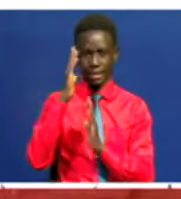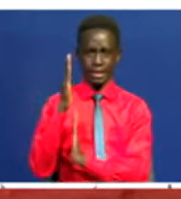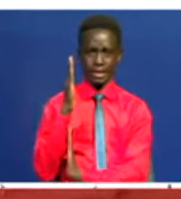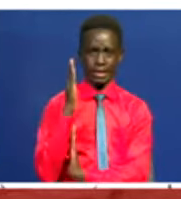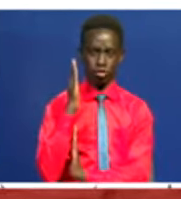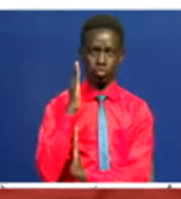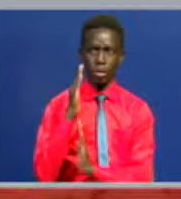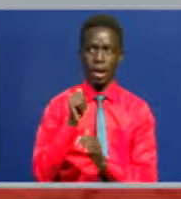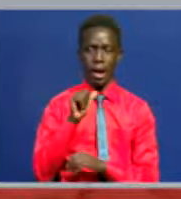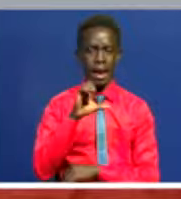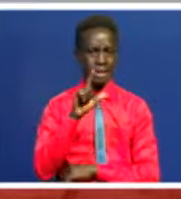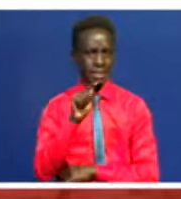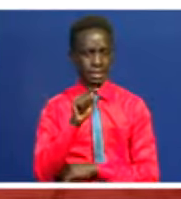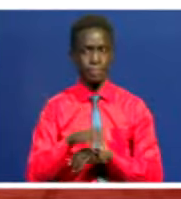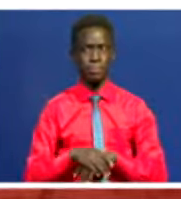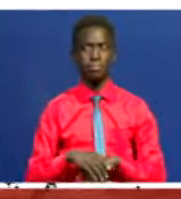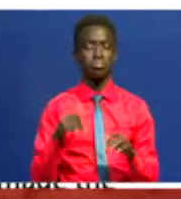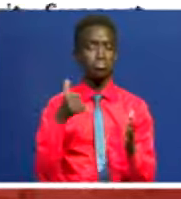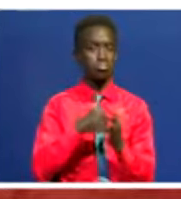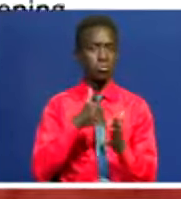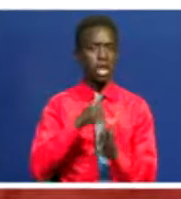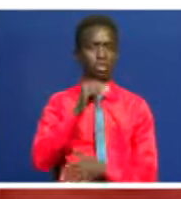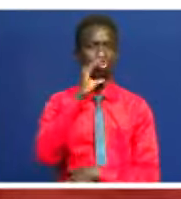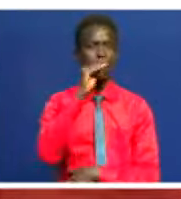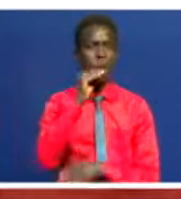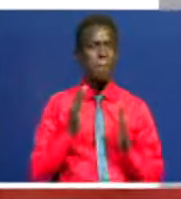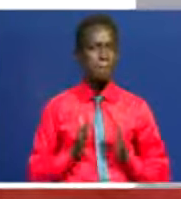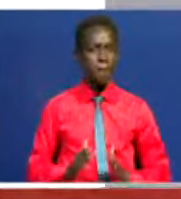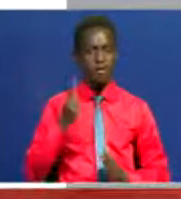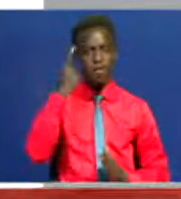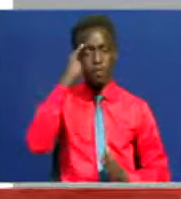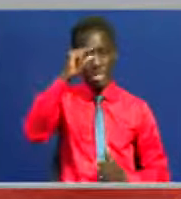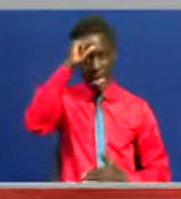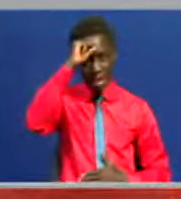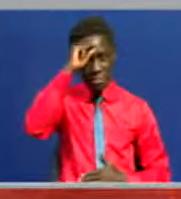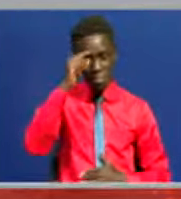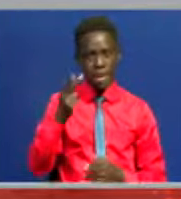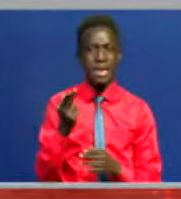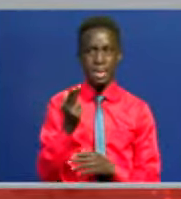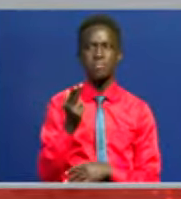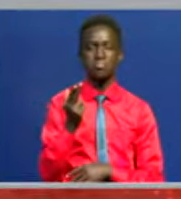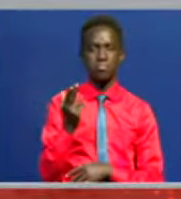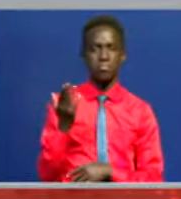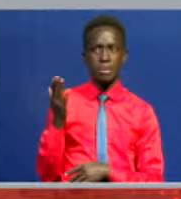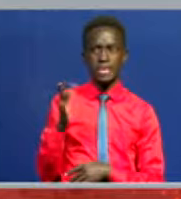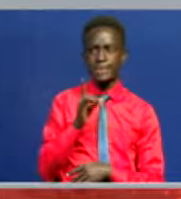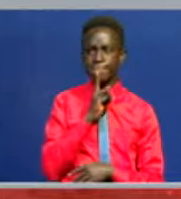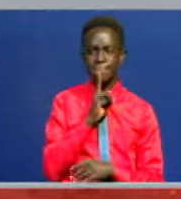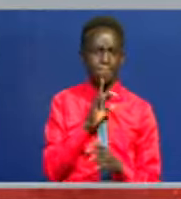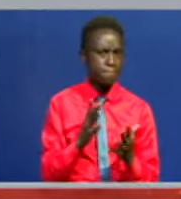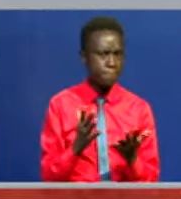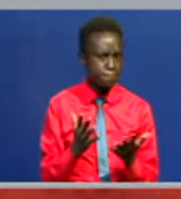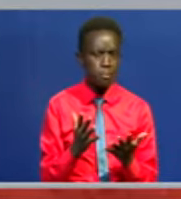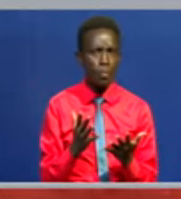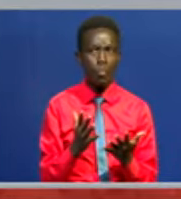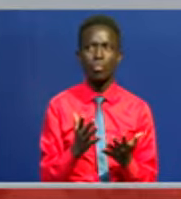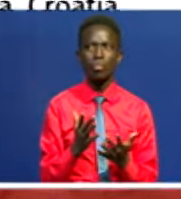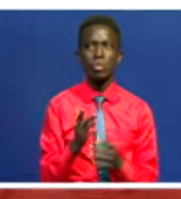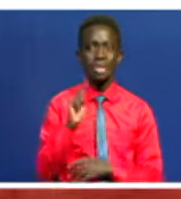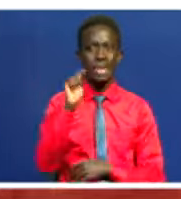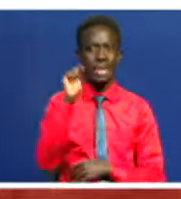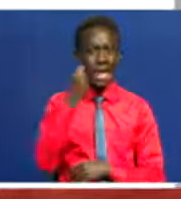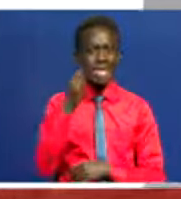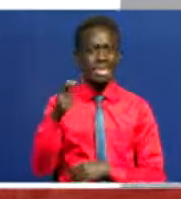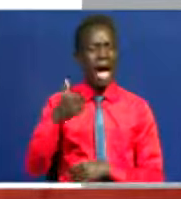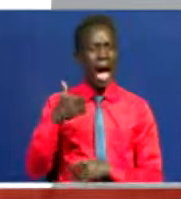serikali Isaac Mwaura amesema kuwa watakata rufaa kupinga uamuzi huo kwa vile Kenya ina rekodi nzuri ya